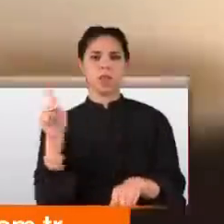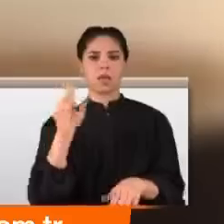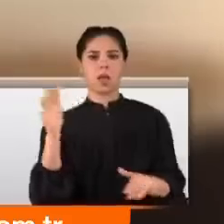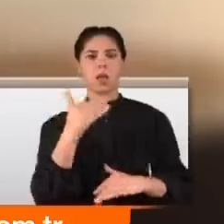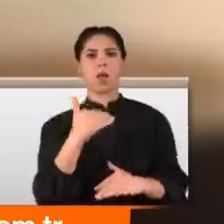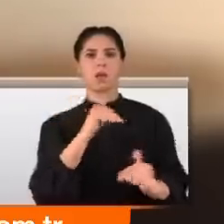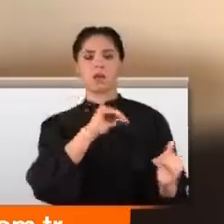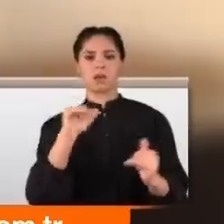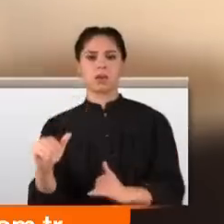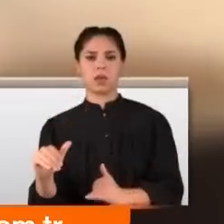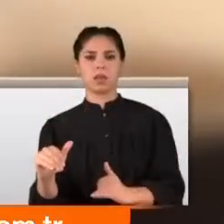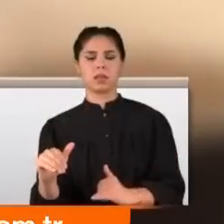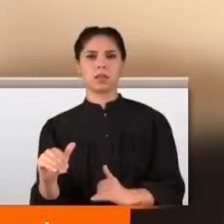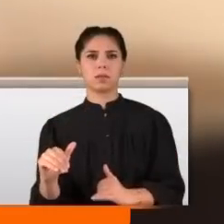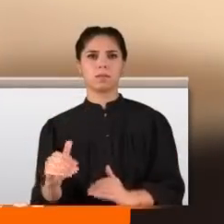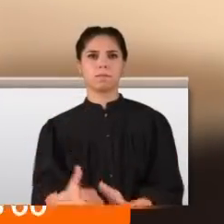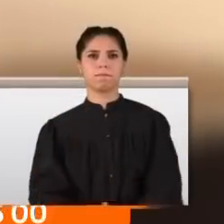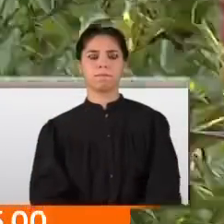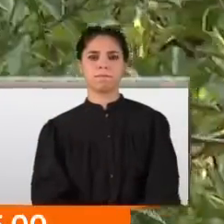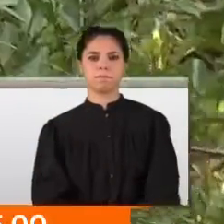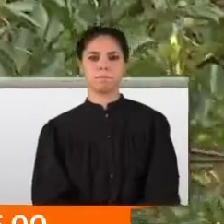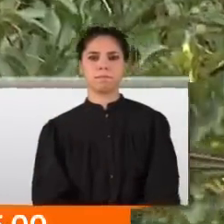geldi. Tasma almıştım, o geldi.